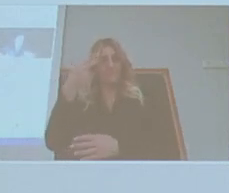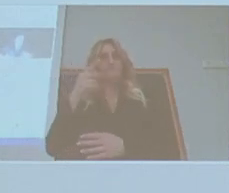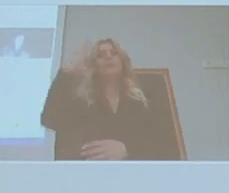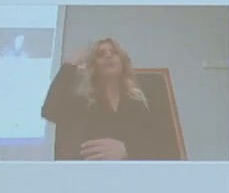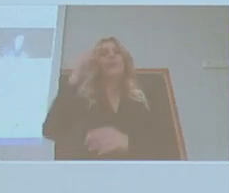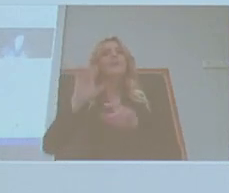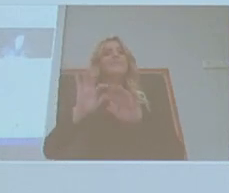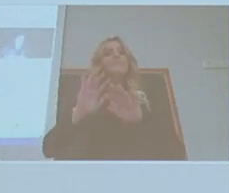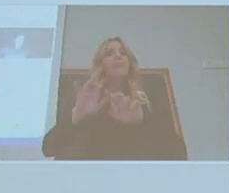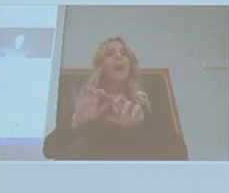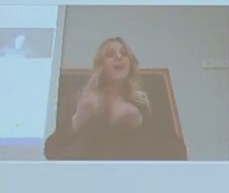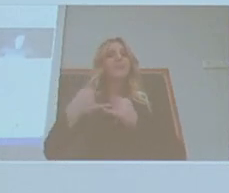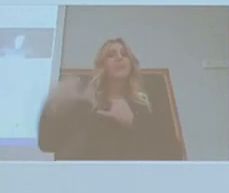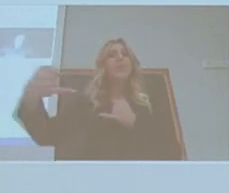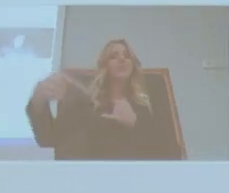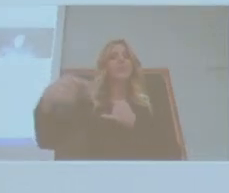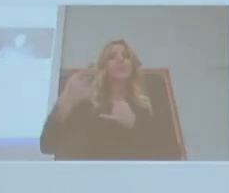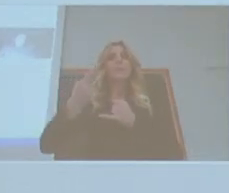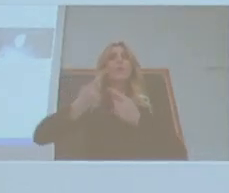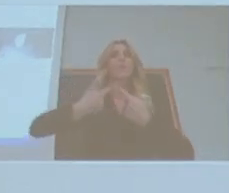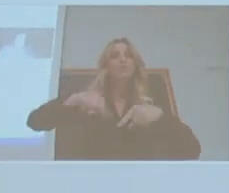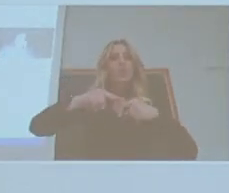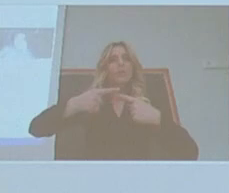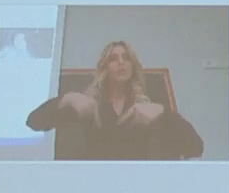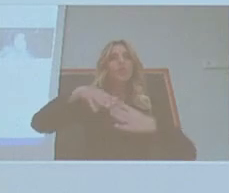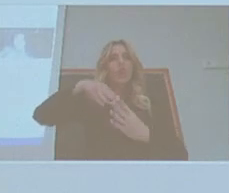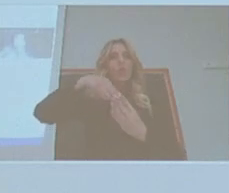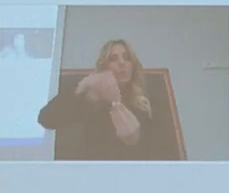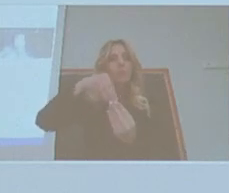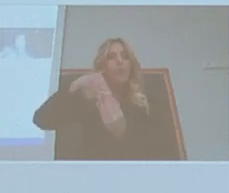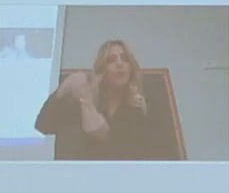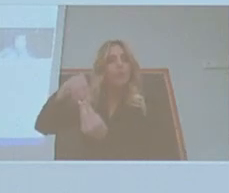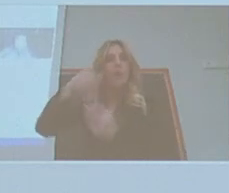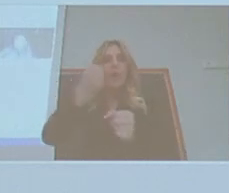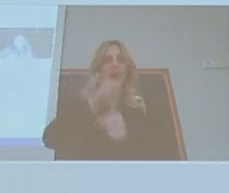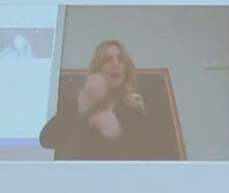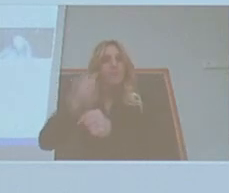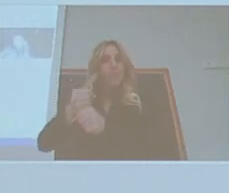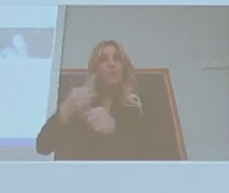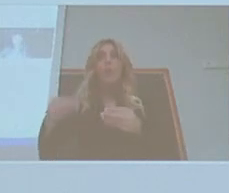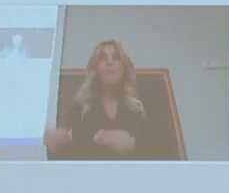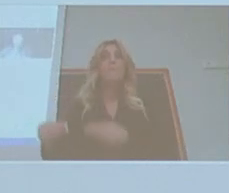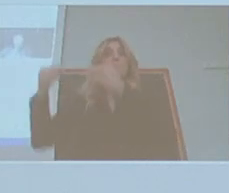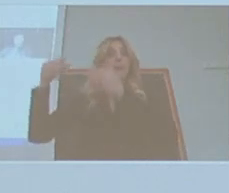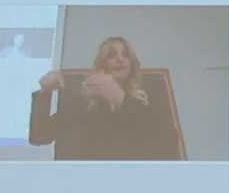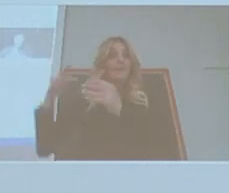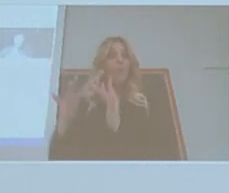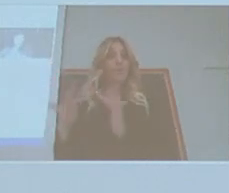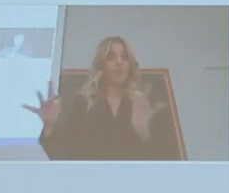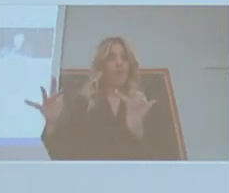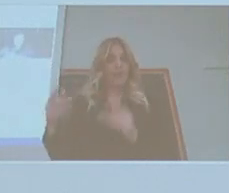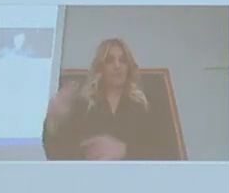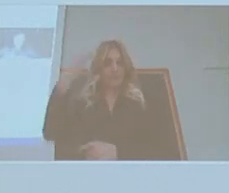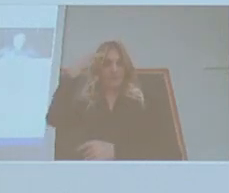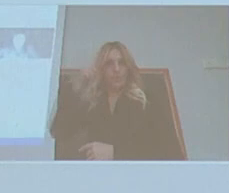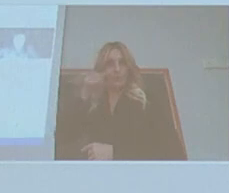working e a tutte le riunioni di gruppi di lavoro su piattaforme online. Ecco